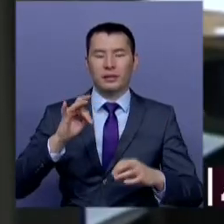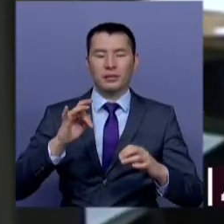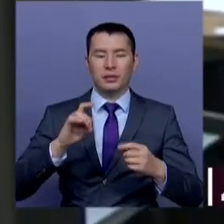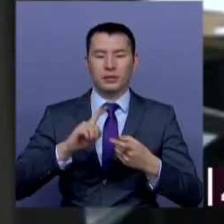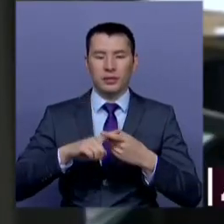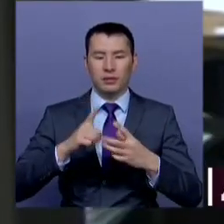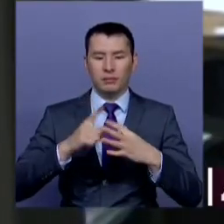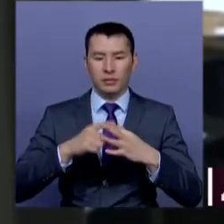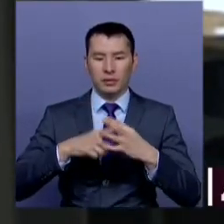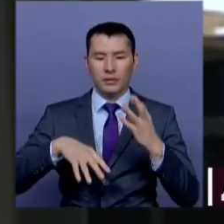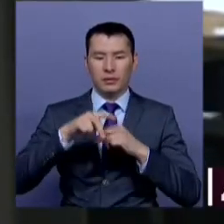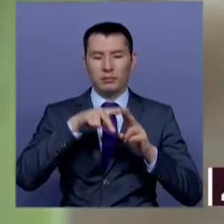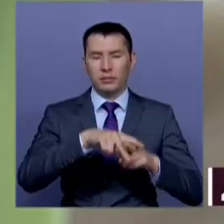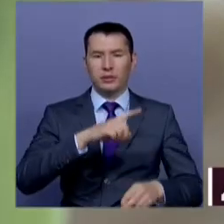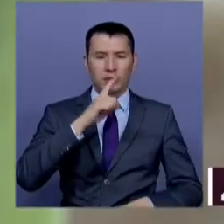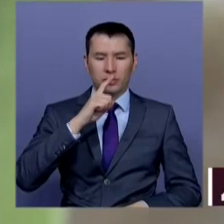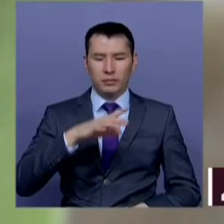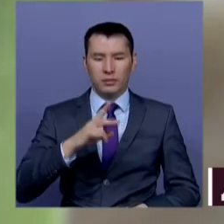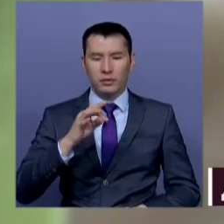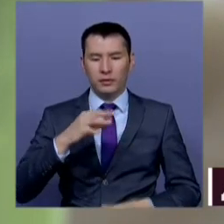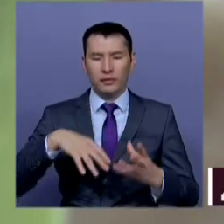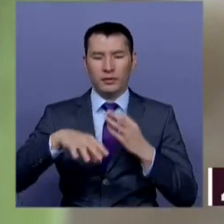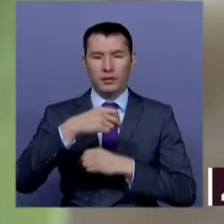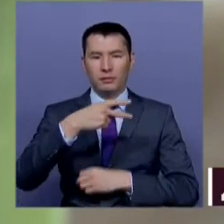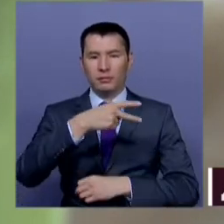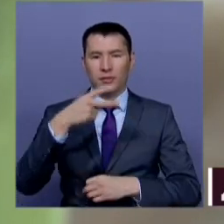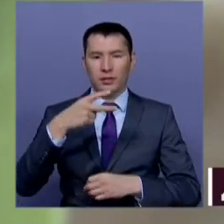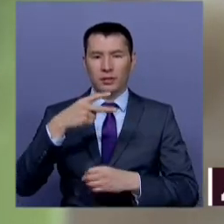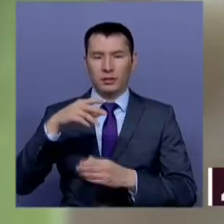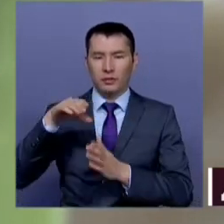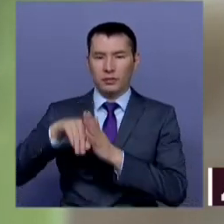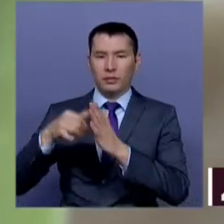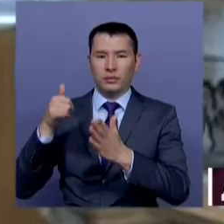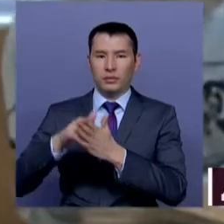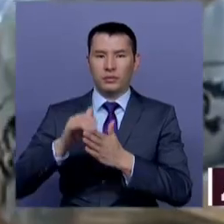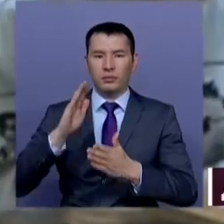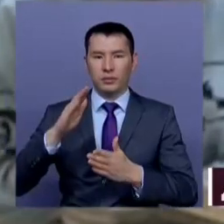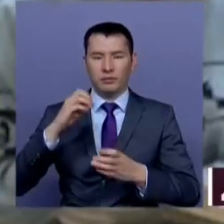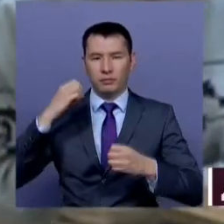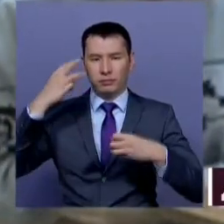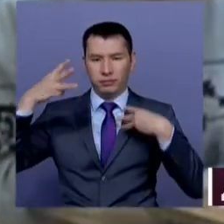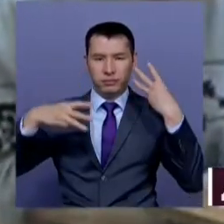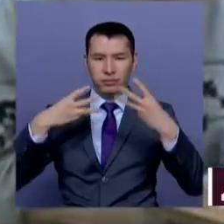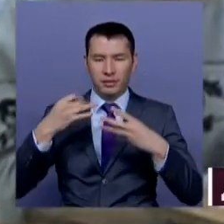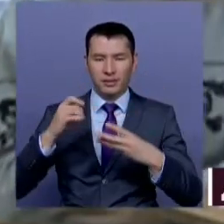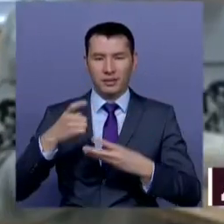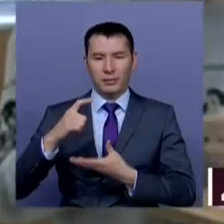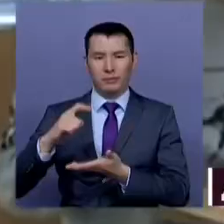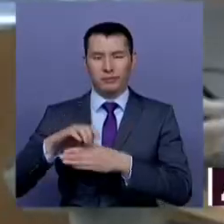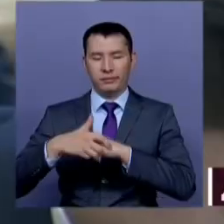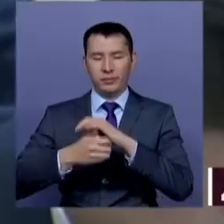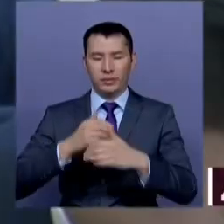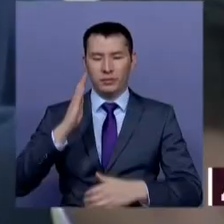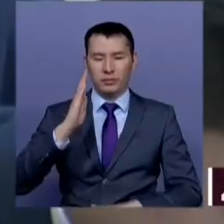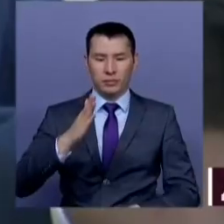надевать перчатки никого заставлять не будут. На всех этажах и в пунктах тестирования установят санитайзеры. В этом году учащимся разрешат